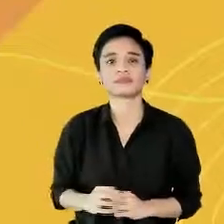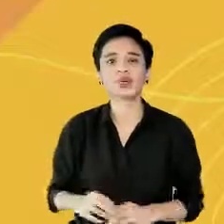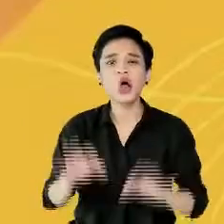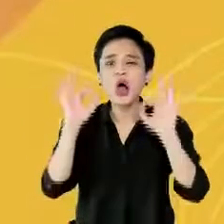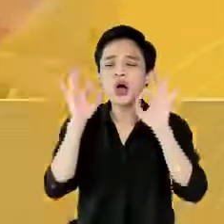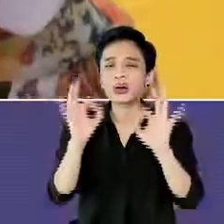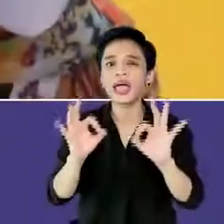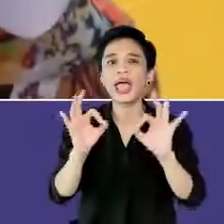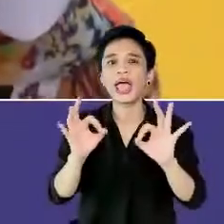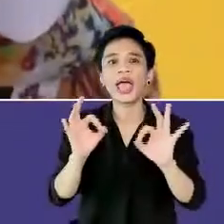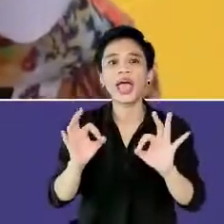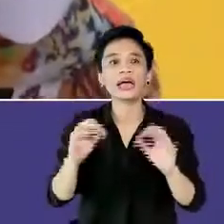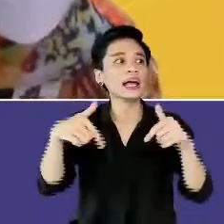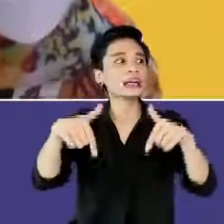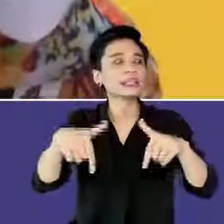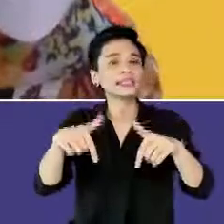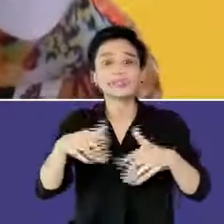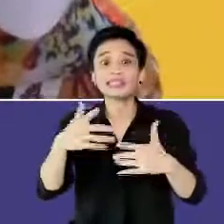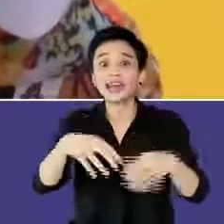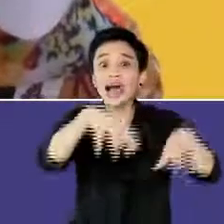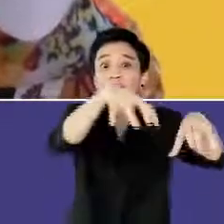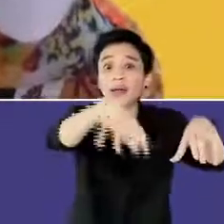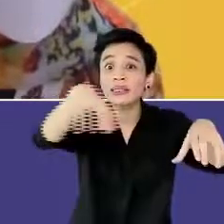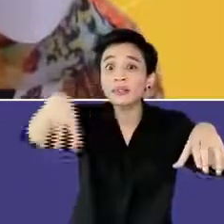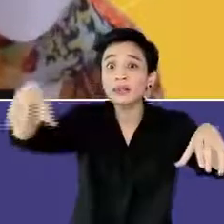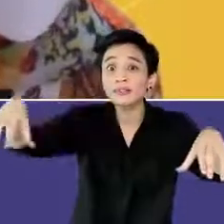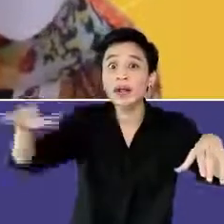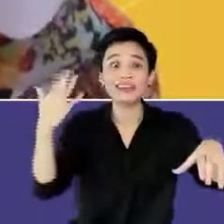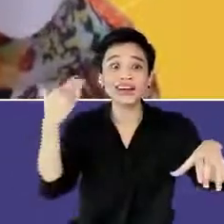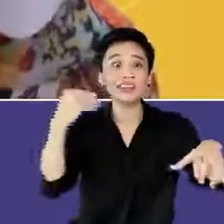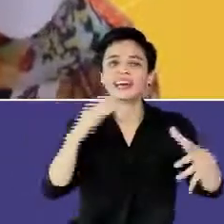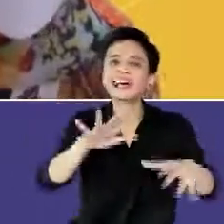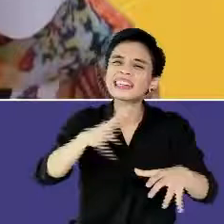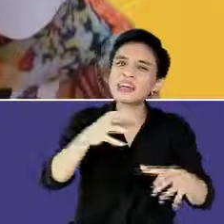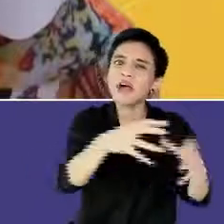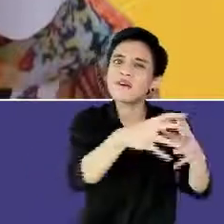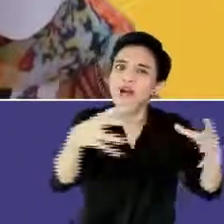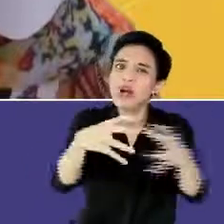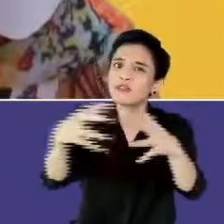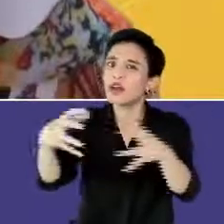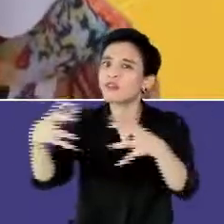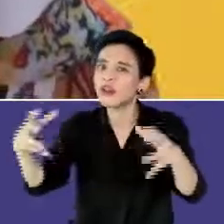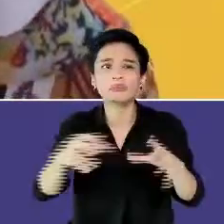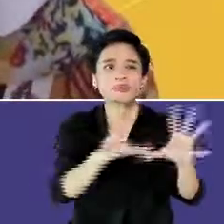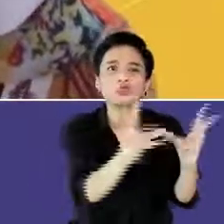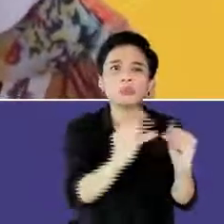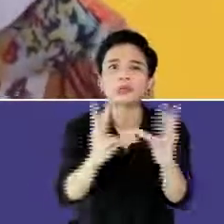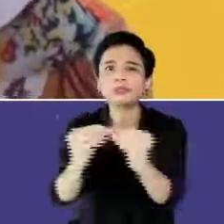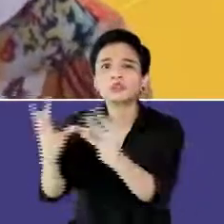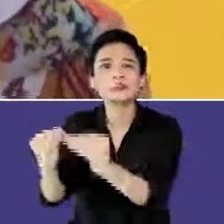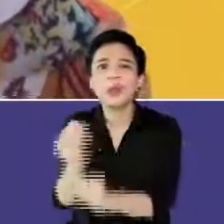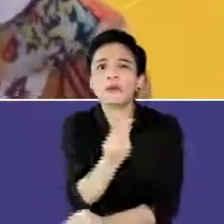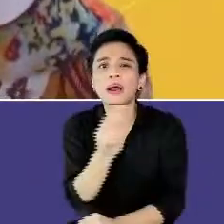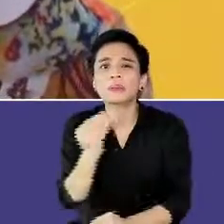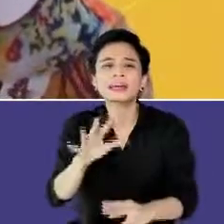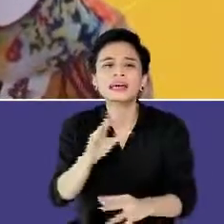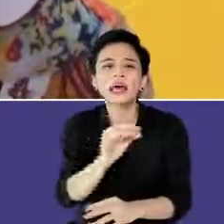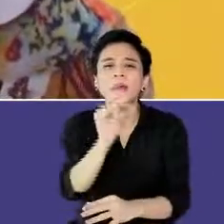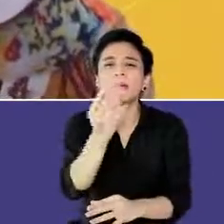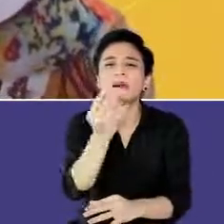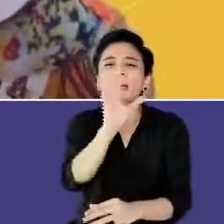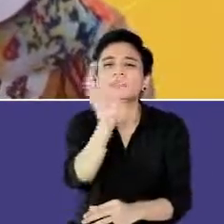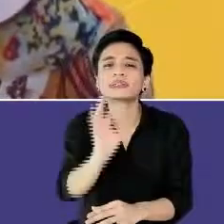mungkin bisa dirinci tingkat keterisian opo ataupun okupansi dari Wisma isolasi yang ada di Jakarta ini saat ini berapa persen